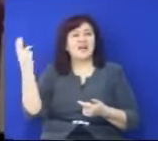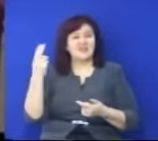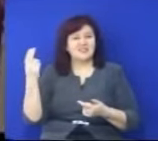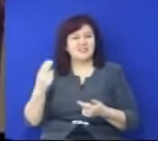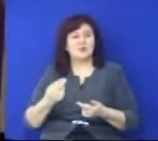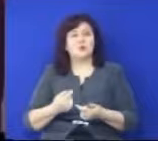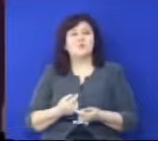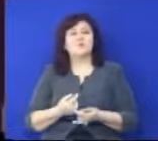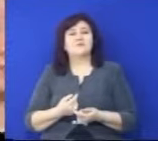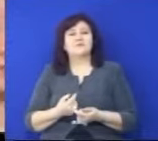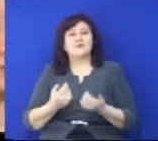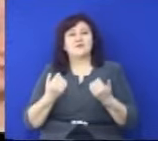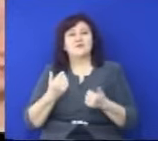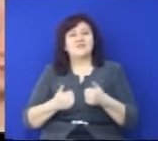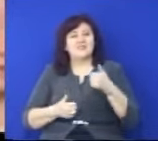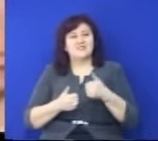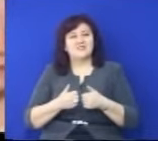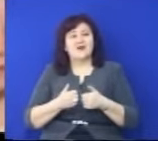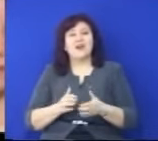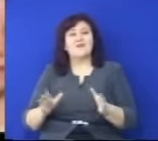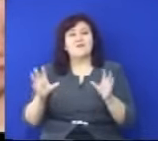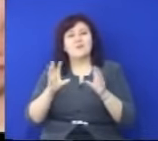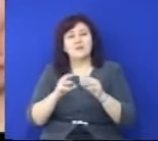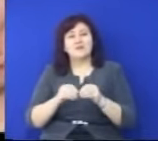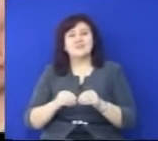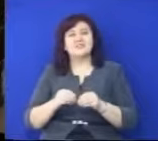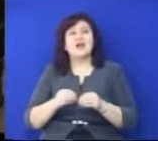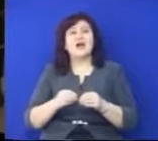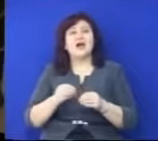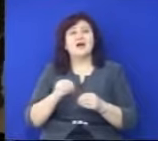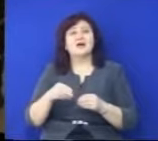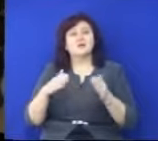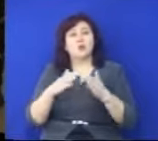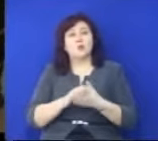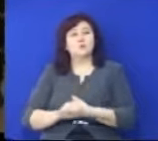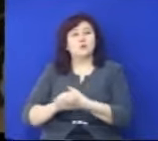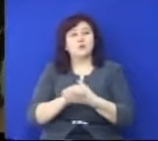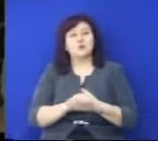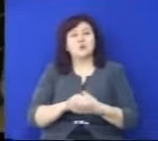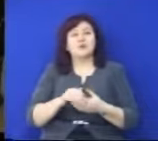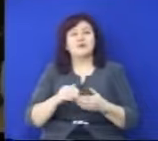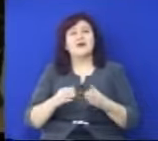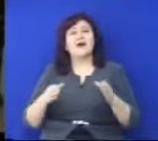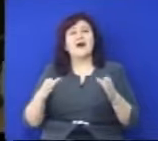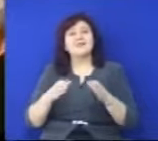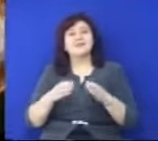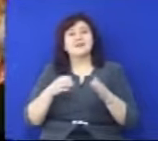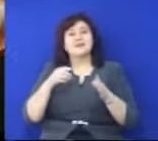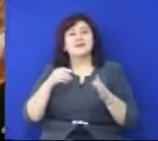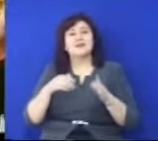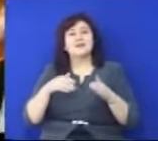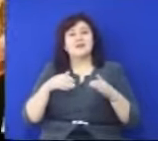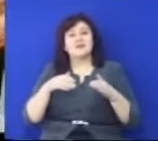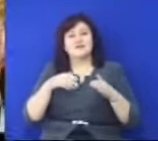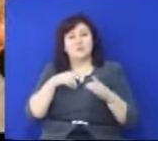жыл толуына арналған. Фестиваль достық үйімен қалалық білім бөлімінің ұйымдастыруымен қолға алынды. Шара барысында елорда мерейтойына орай 20